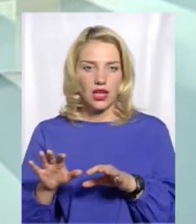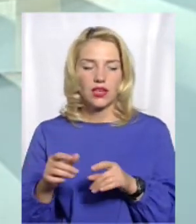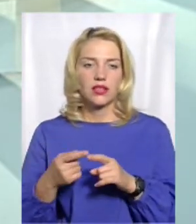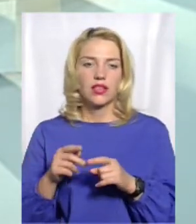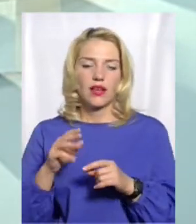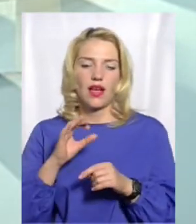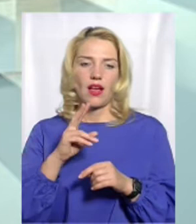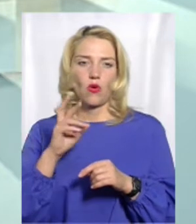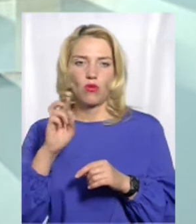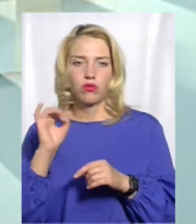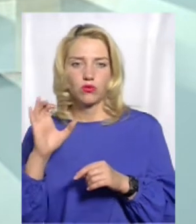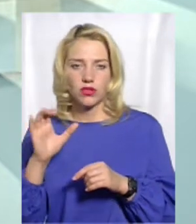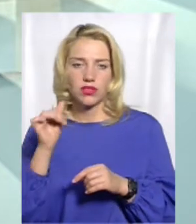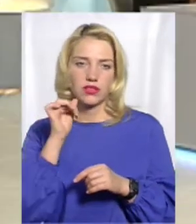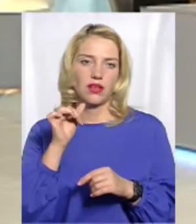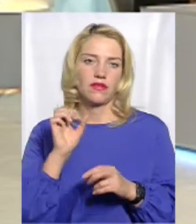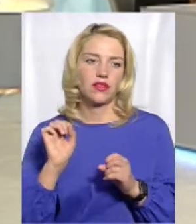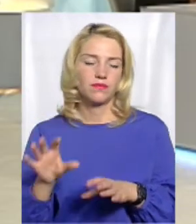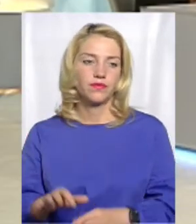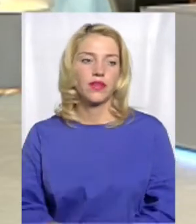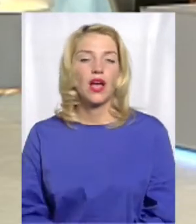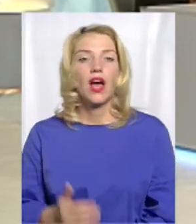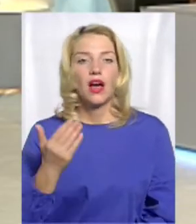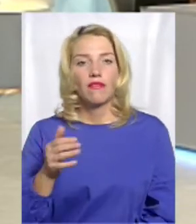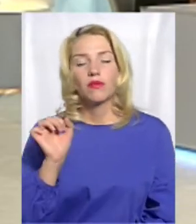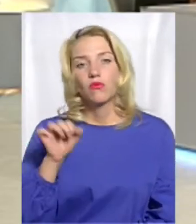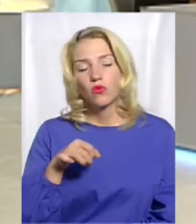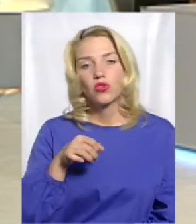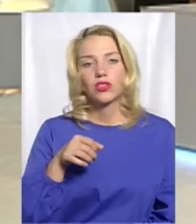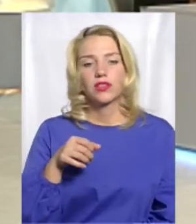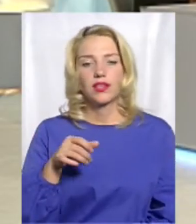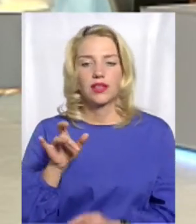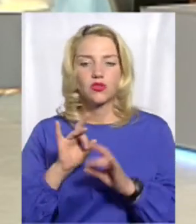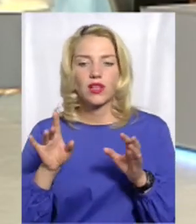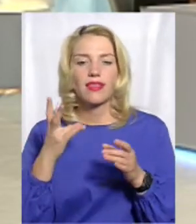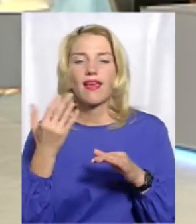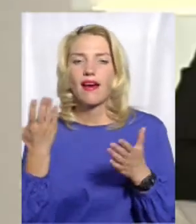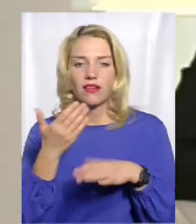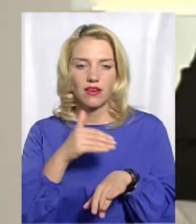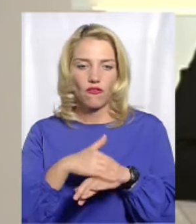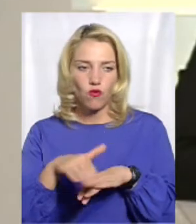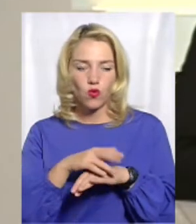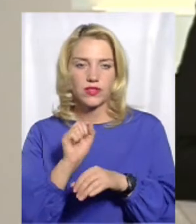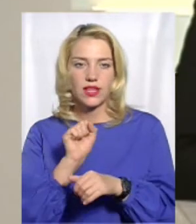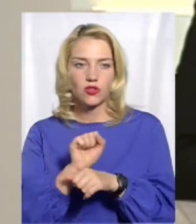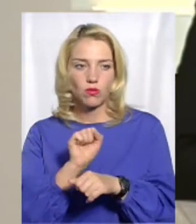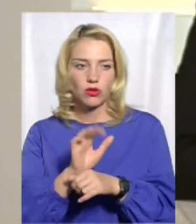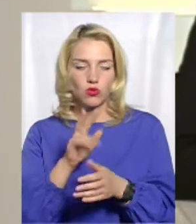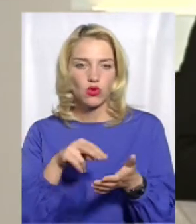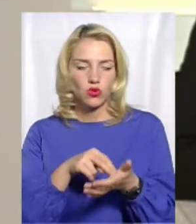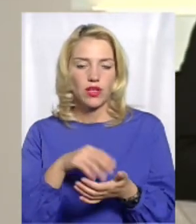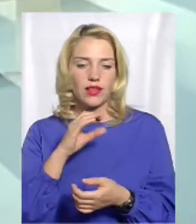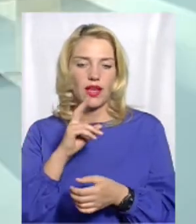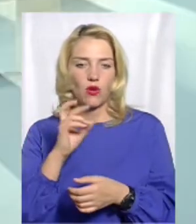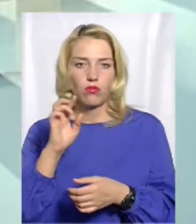на екобусі їх завтра. А ви можете зараз анонсувати, на яких саме вулицях чи зупинках буде стояти екобус? Так,